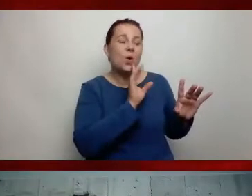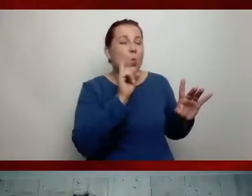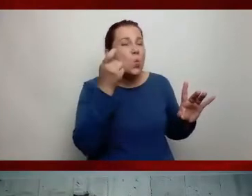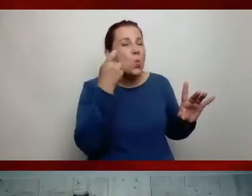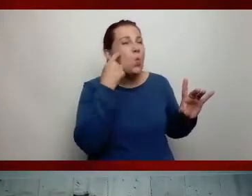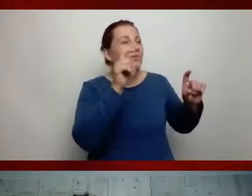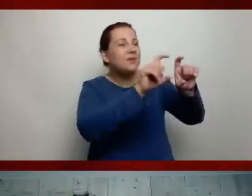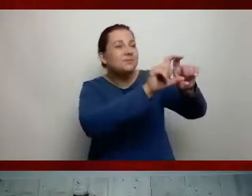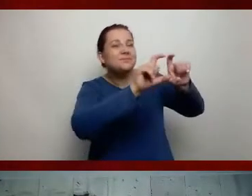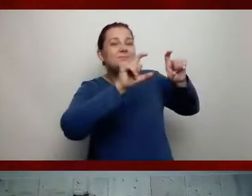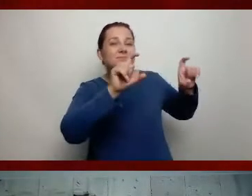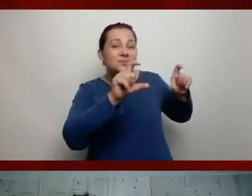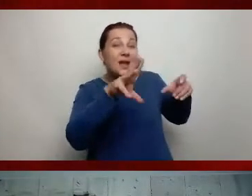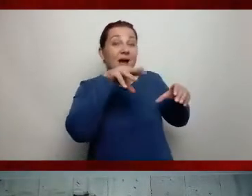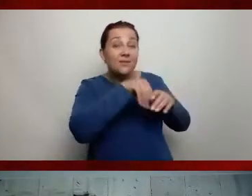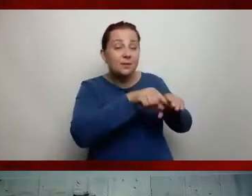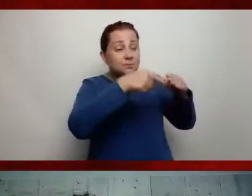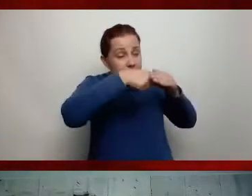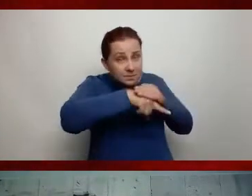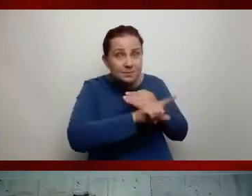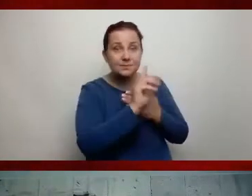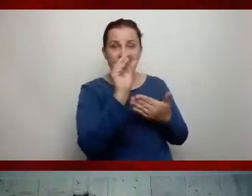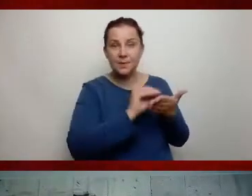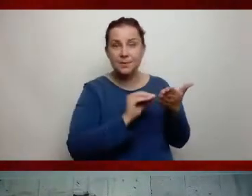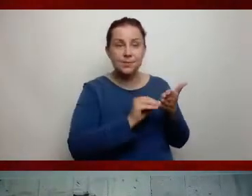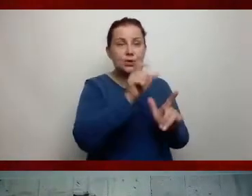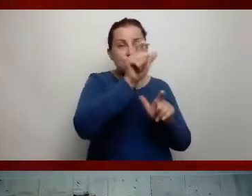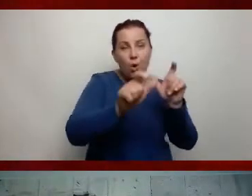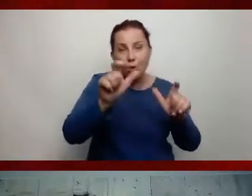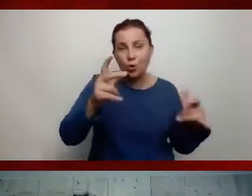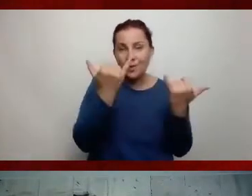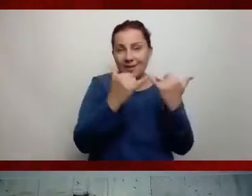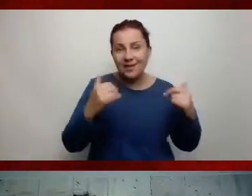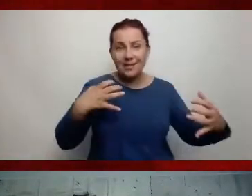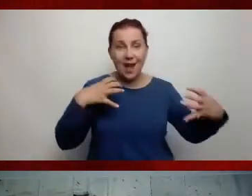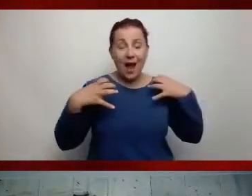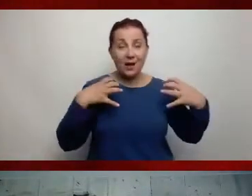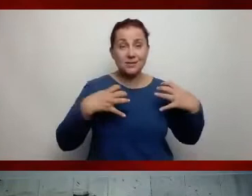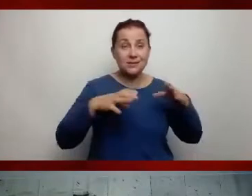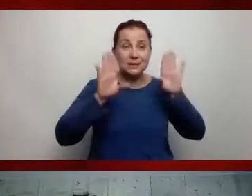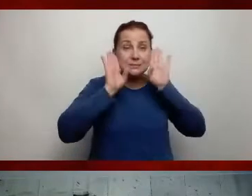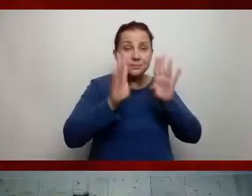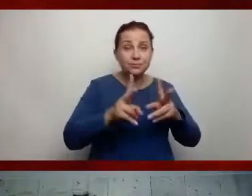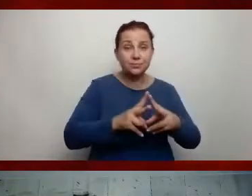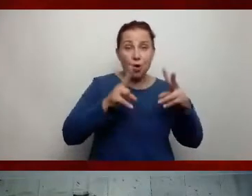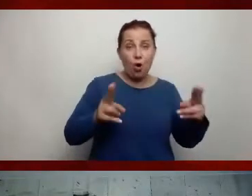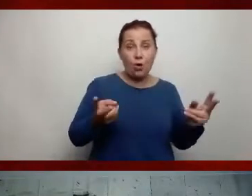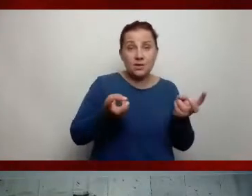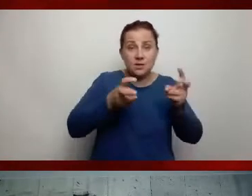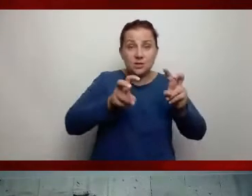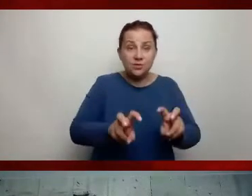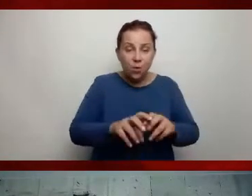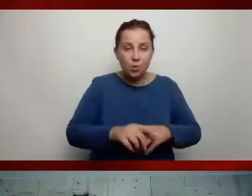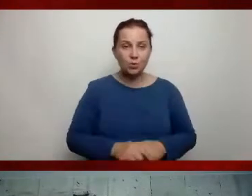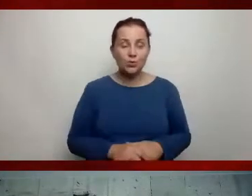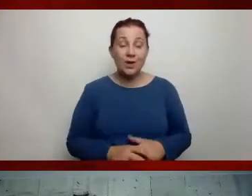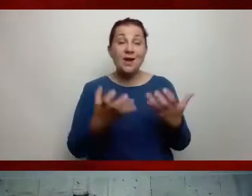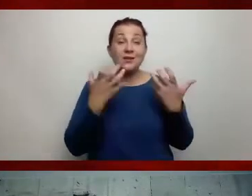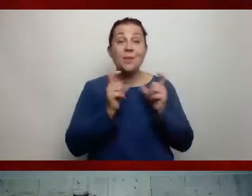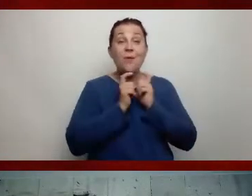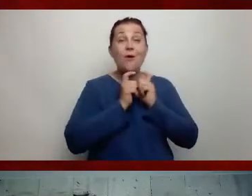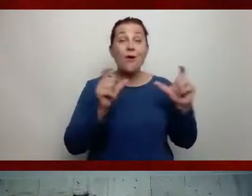piszemy również o innych artystach z tego czasu. I chciałem ogłosić konkurs